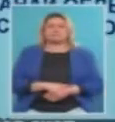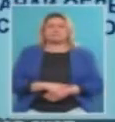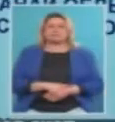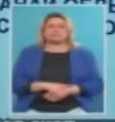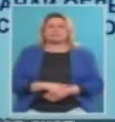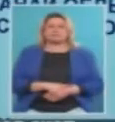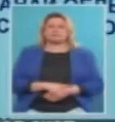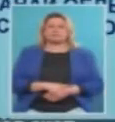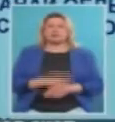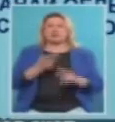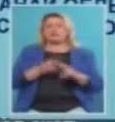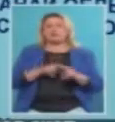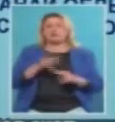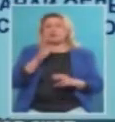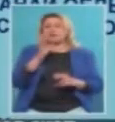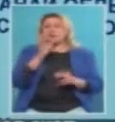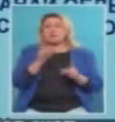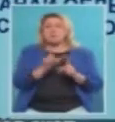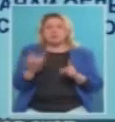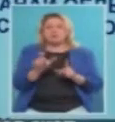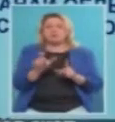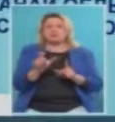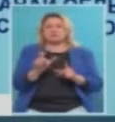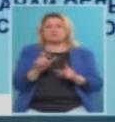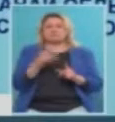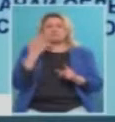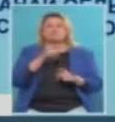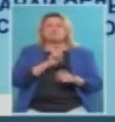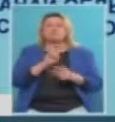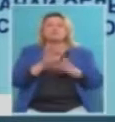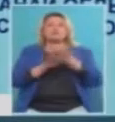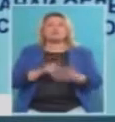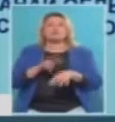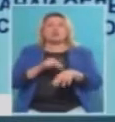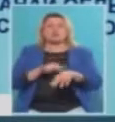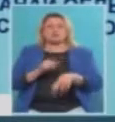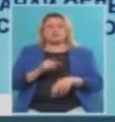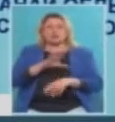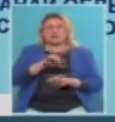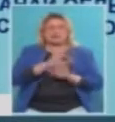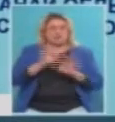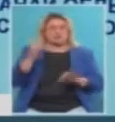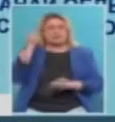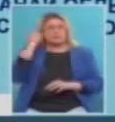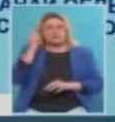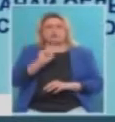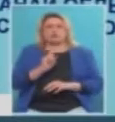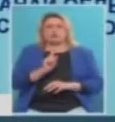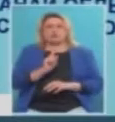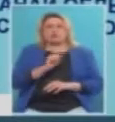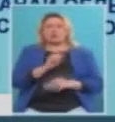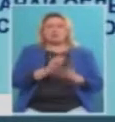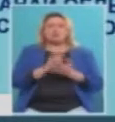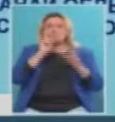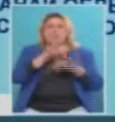Вот это вот момент... Они обращаются в полицию, когда они же прекрасно понимают, что им они